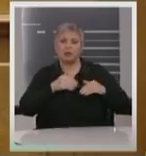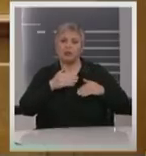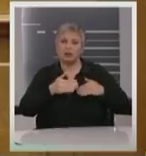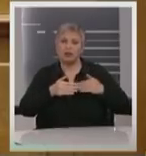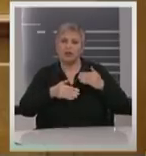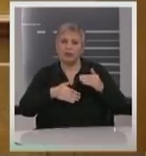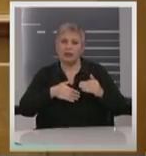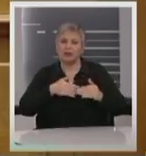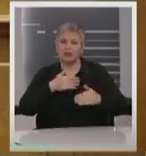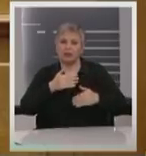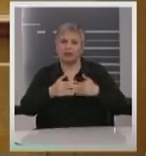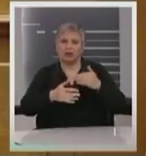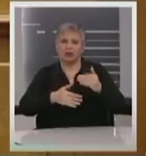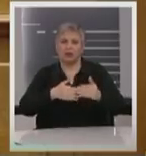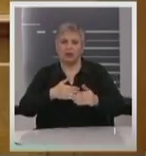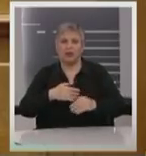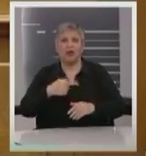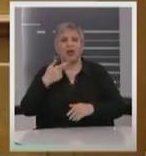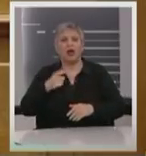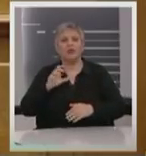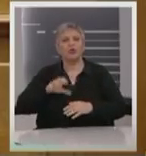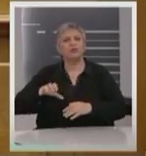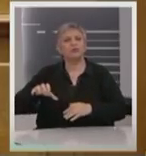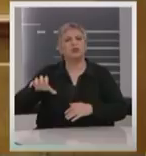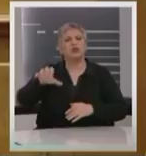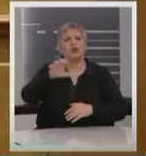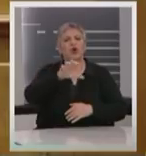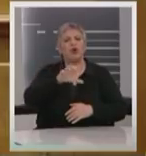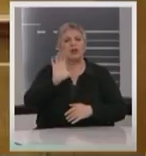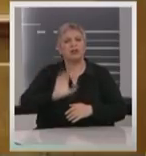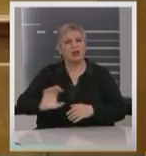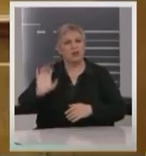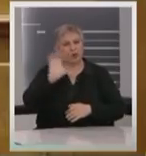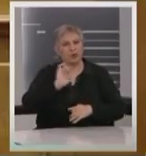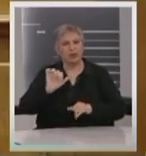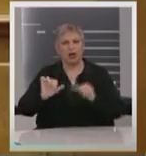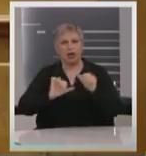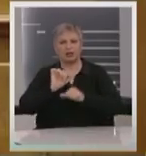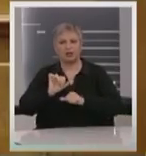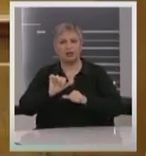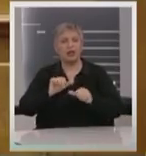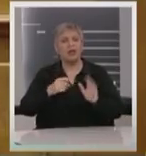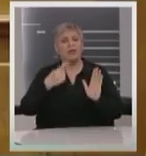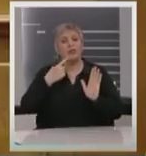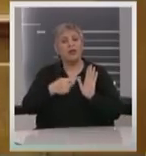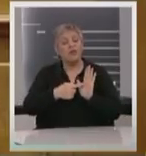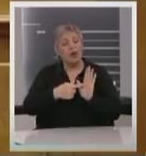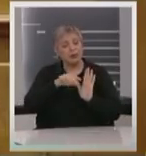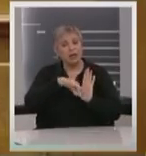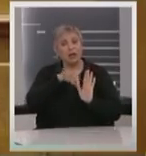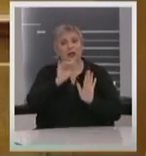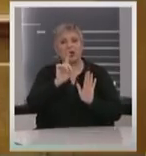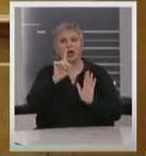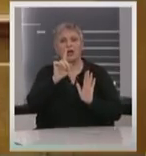στόχοι αναθεωρήθηκαν για όλες τις ευρωπαϊκές χώρες. Βλέπετε, μια μεγάλη εξαίρεση υπάρχει εδώ πέρα. Μία εξαίρεση και μόνη.